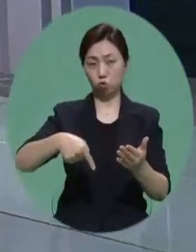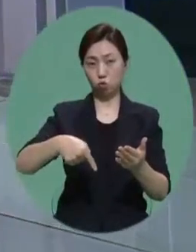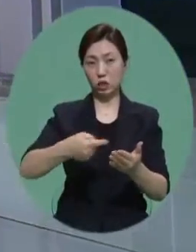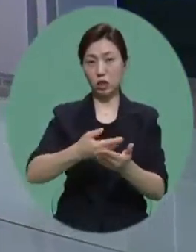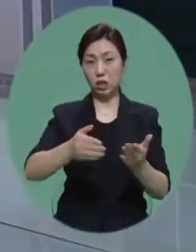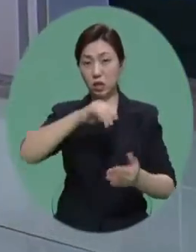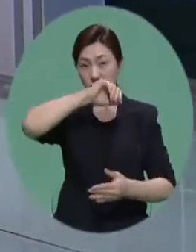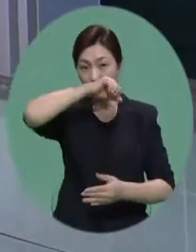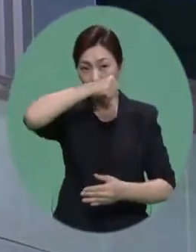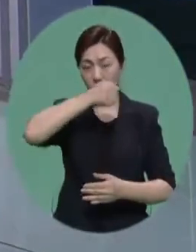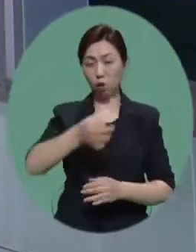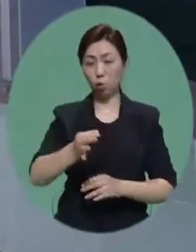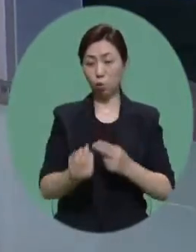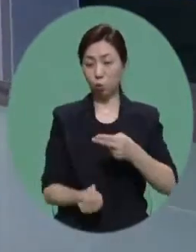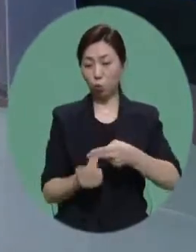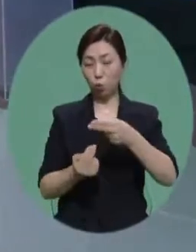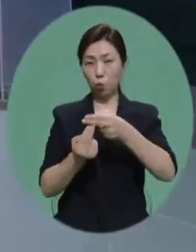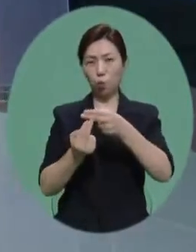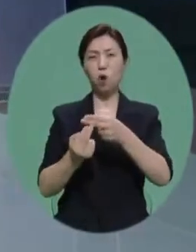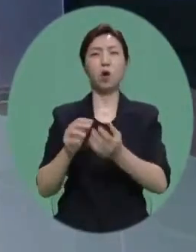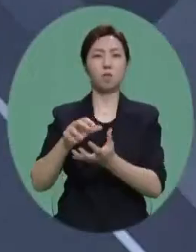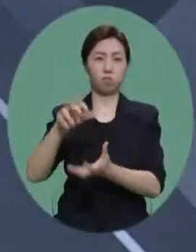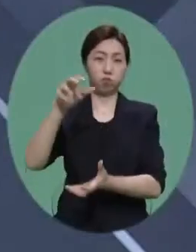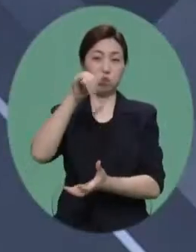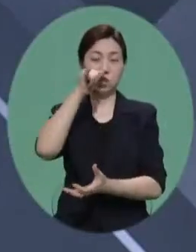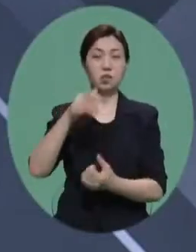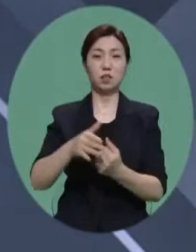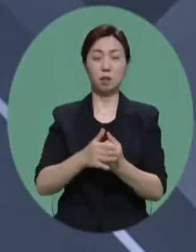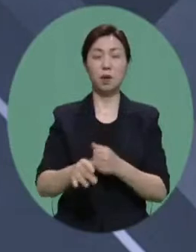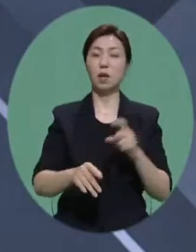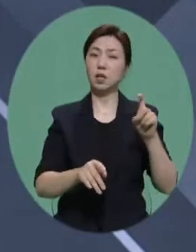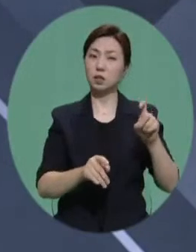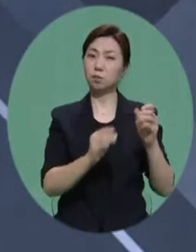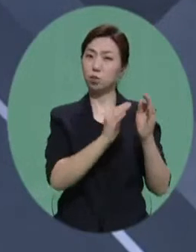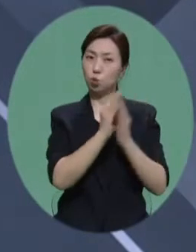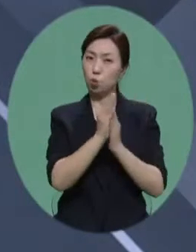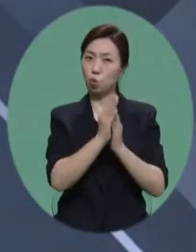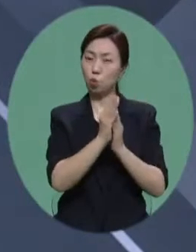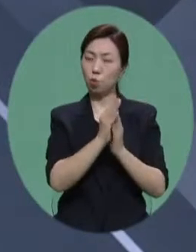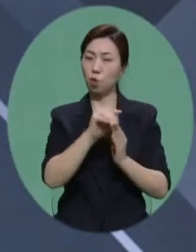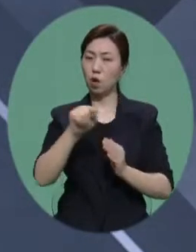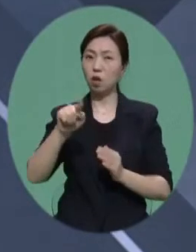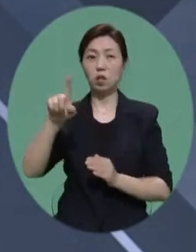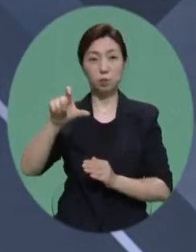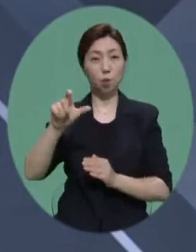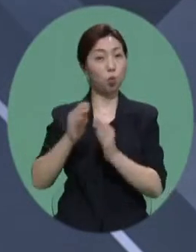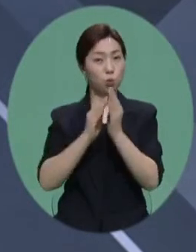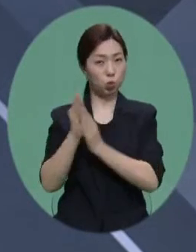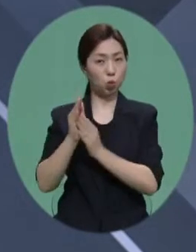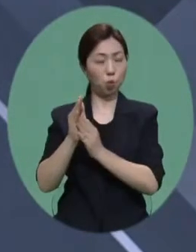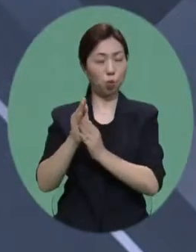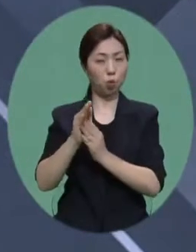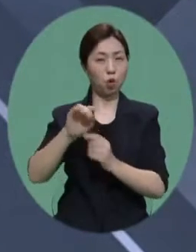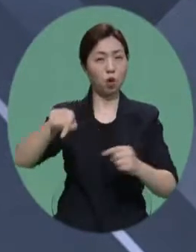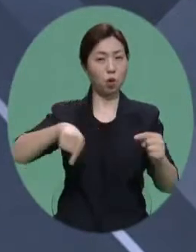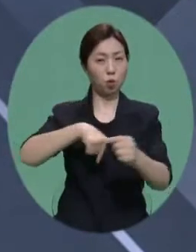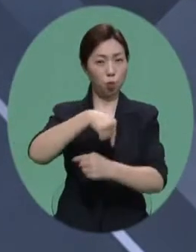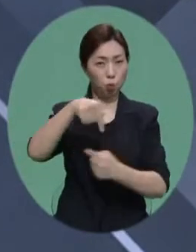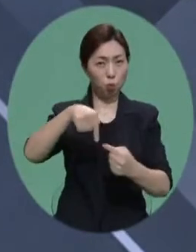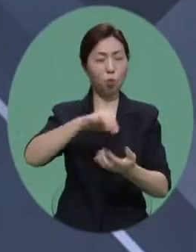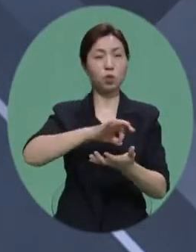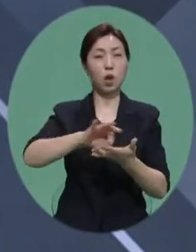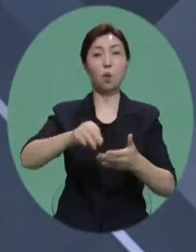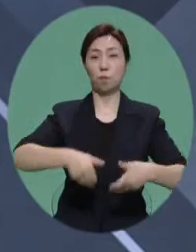축적된 분들이 많이 남아있기 때문에 10조에서 15조 원을 존 용을 좀 하는 방안을 생각을 해야 된다고